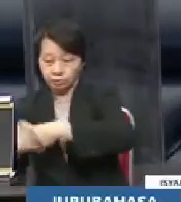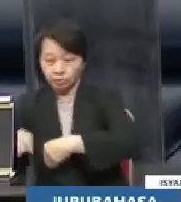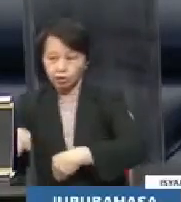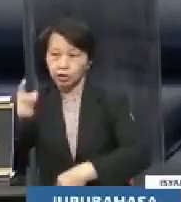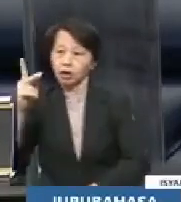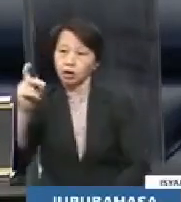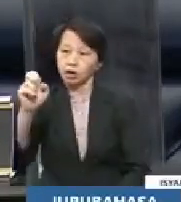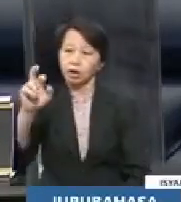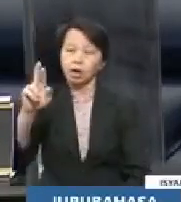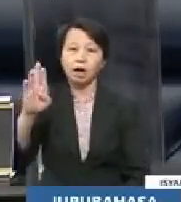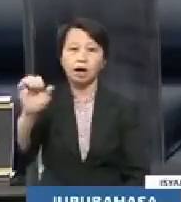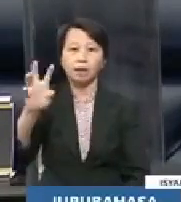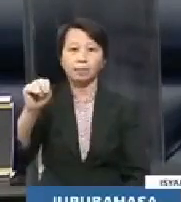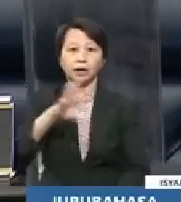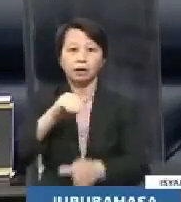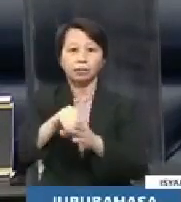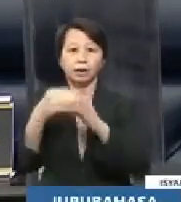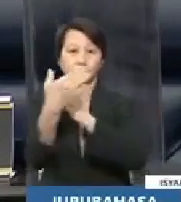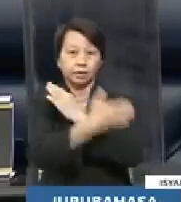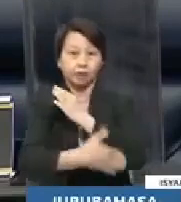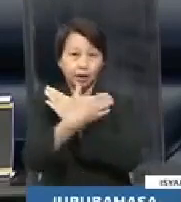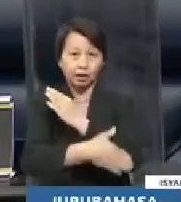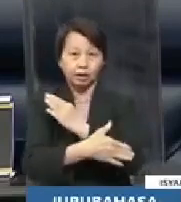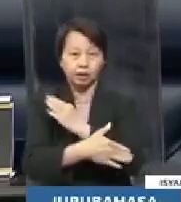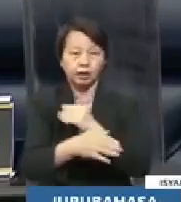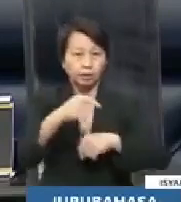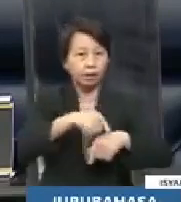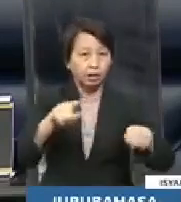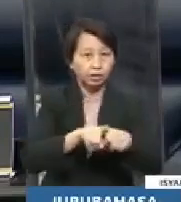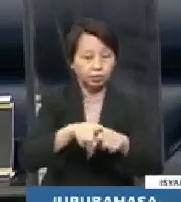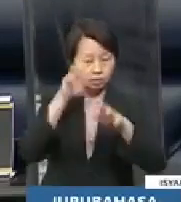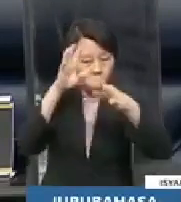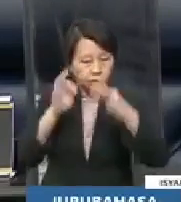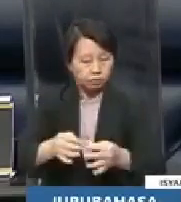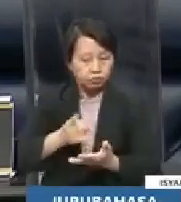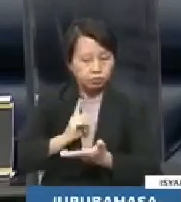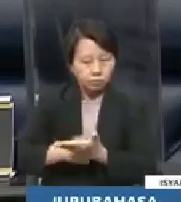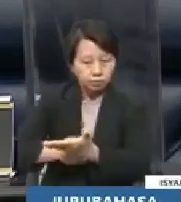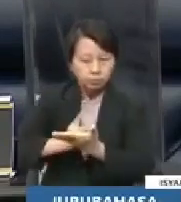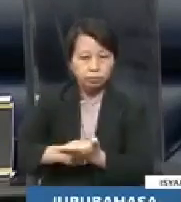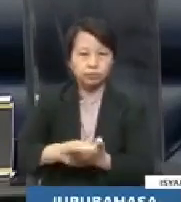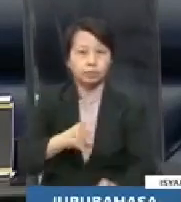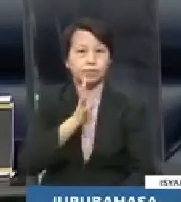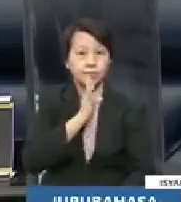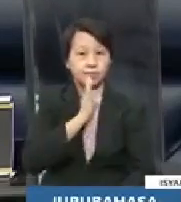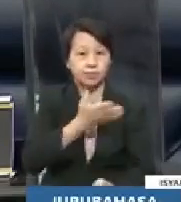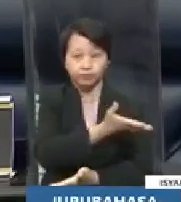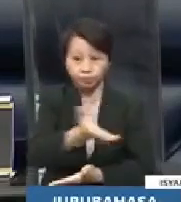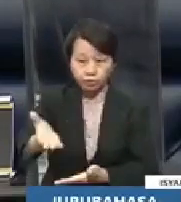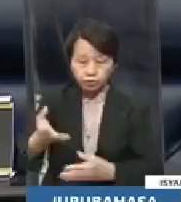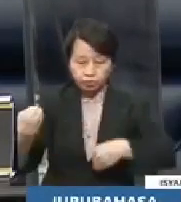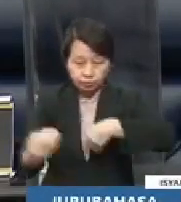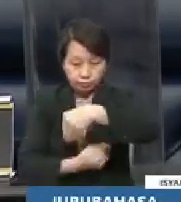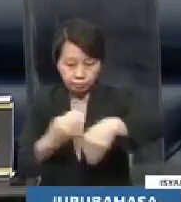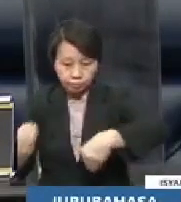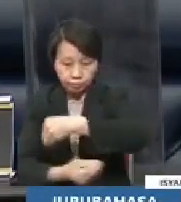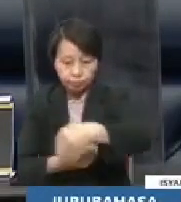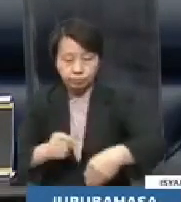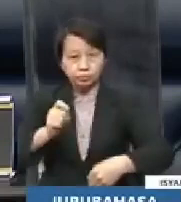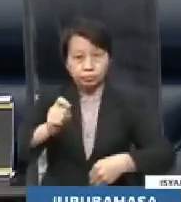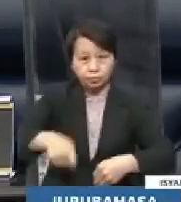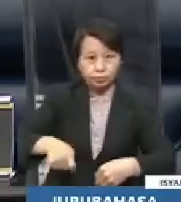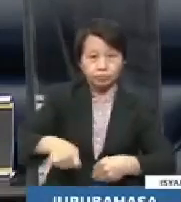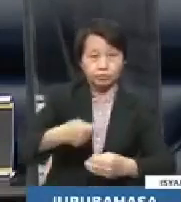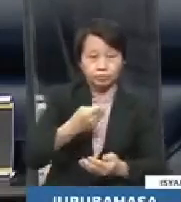karbon yang melibatkan negara dalam masa yang sama keputusan rundingan juga menyatakan bahwa semua transaksi kredit